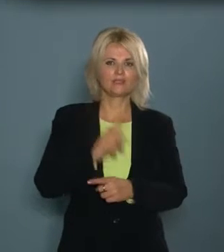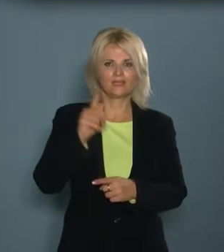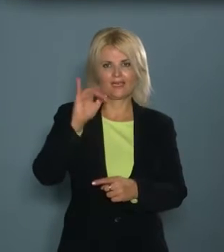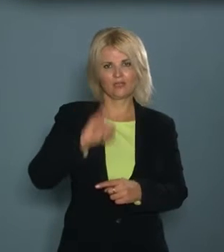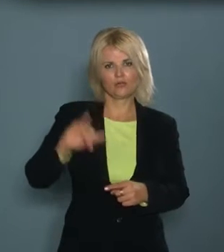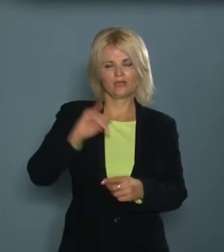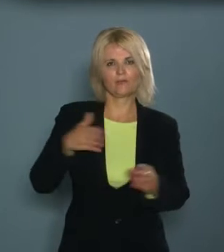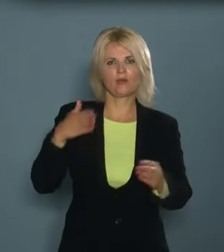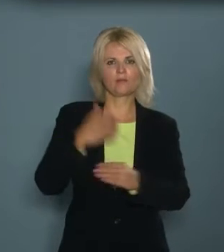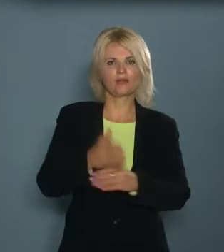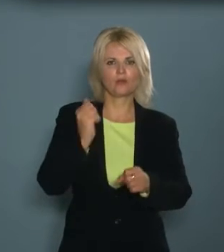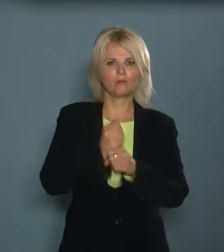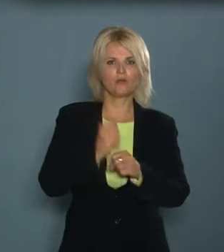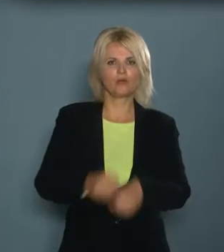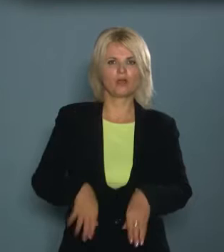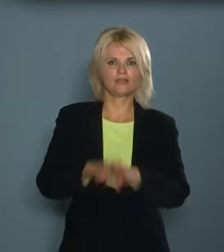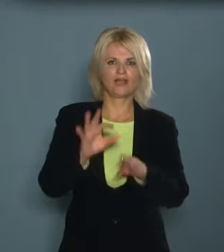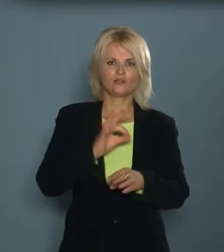menő kollégától.